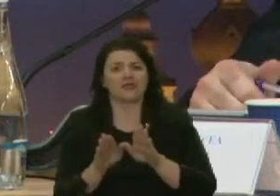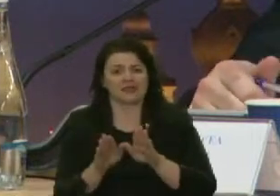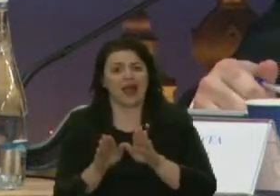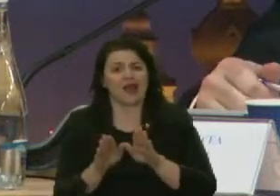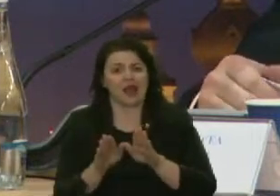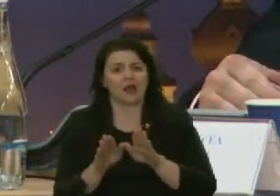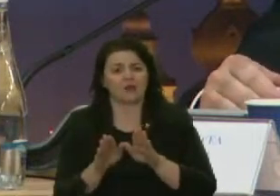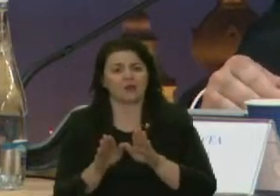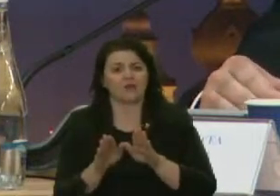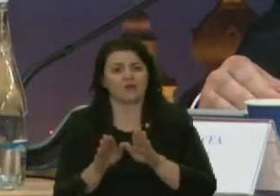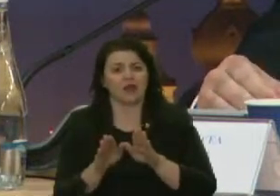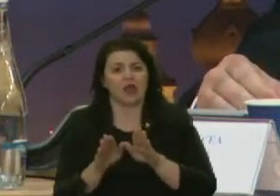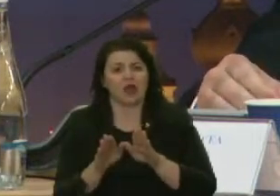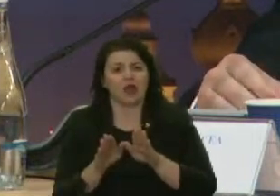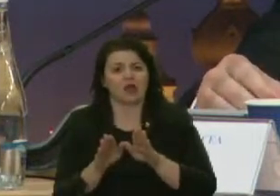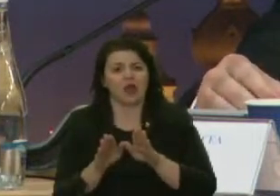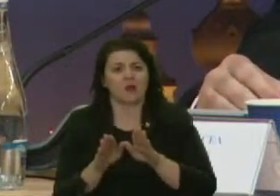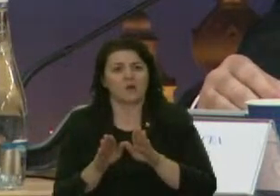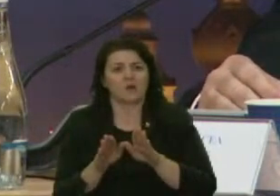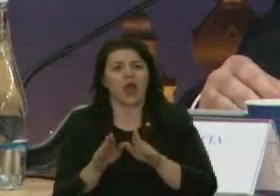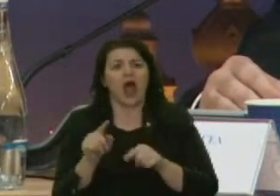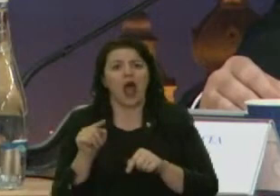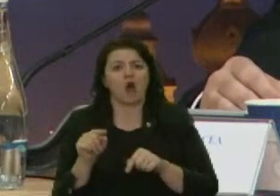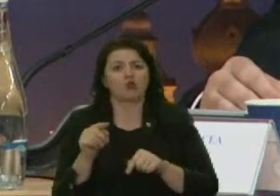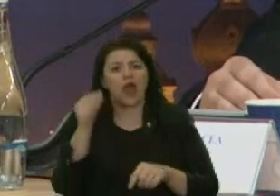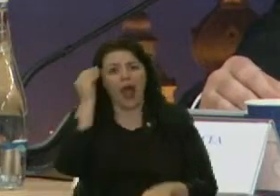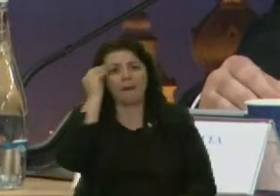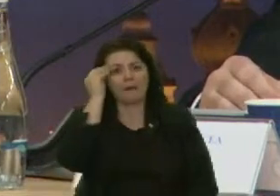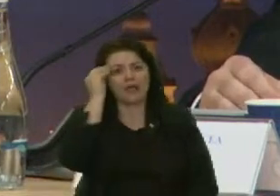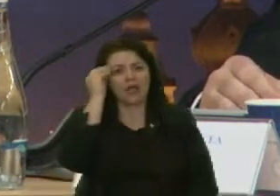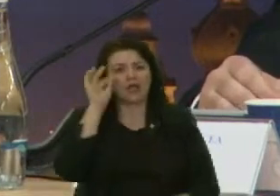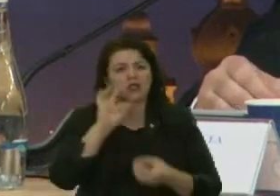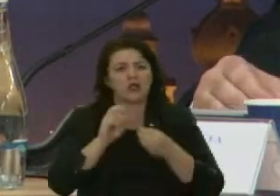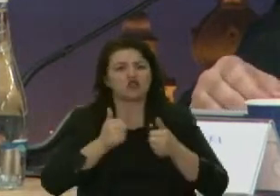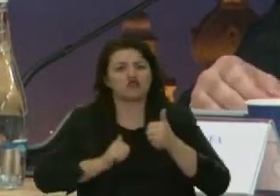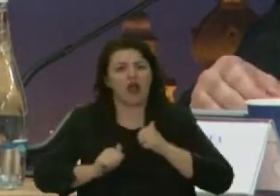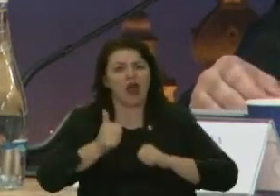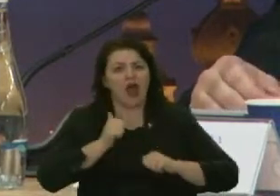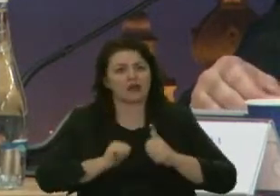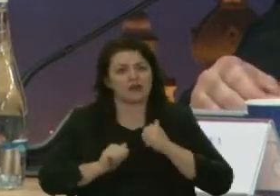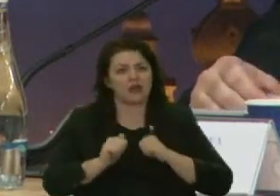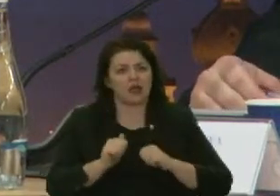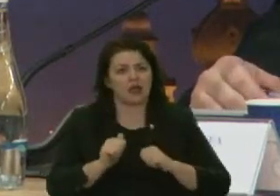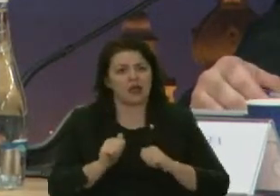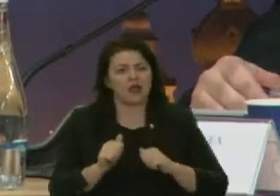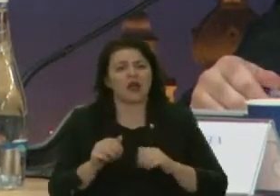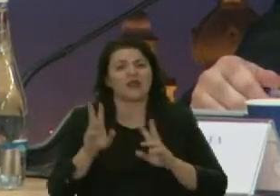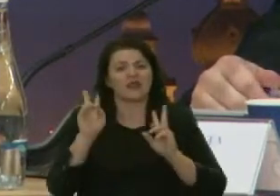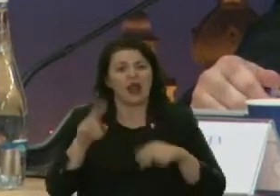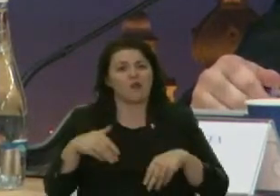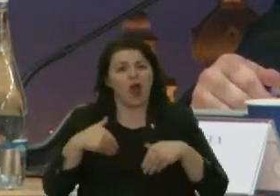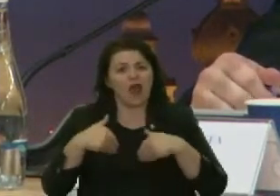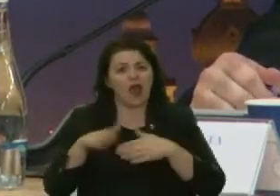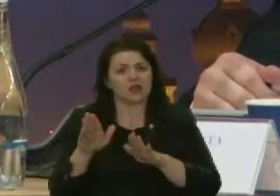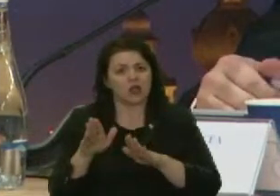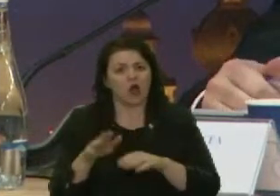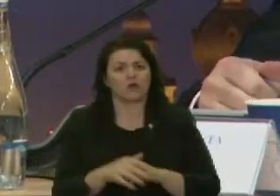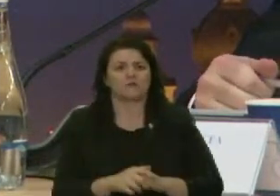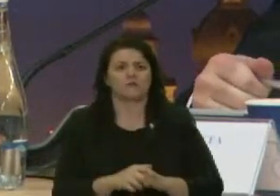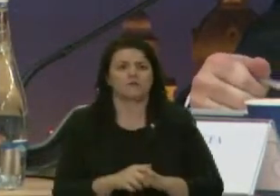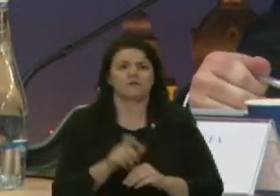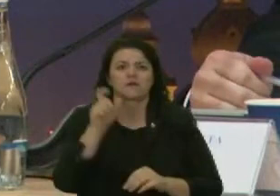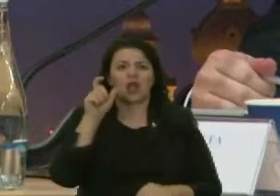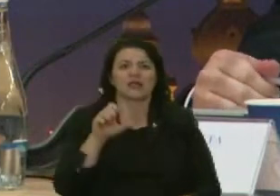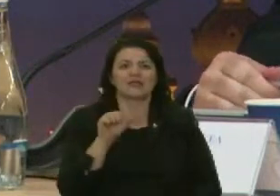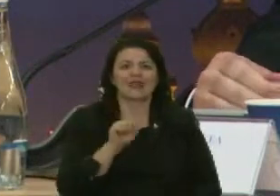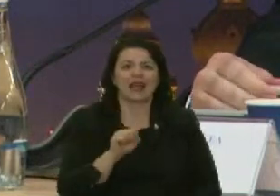acum este un proces de înmormântare a unei amintiri care înseamnă jelanie trebuie let go distinse domnule